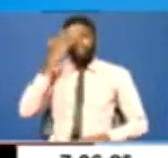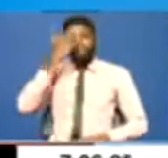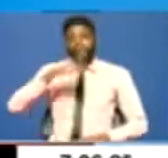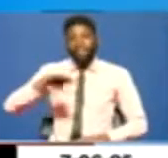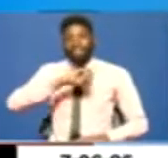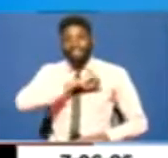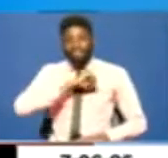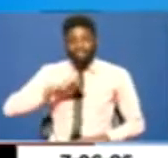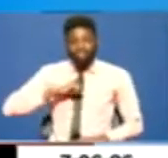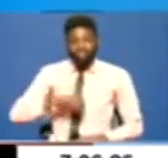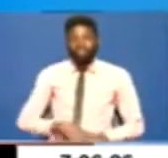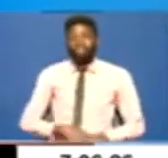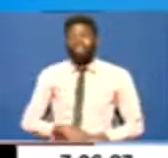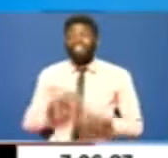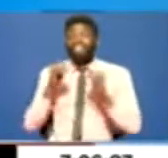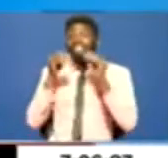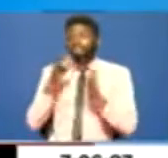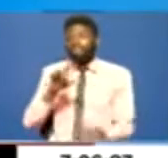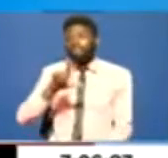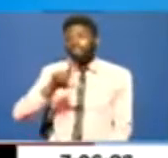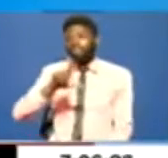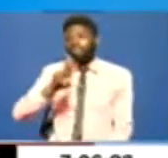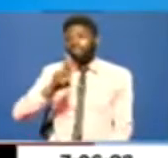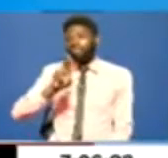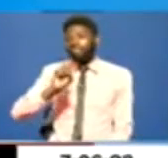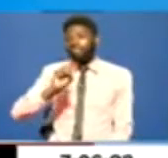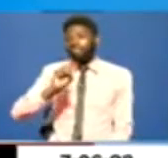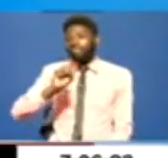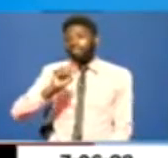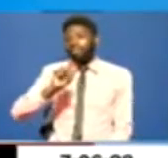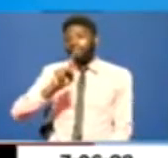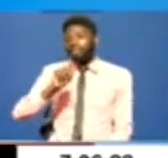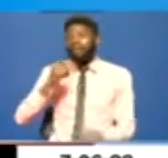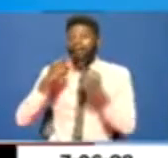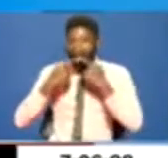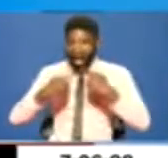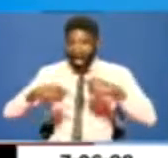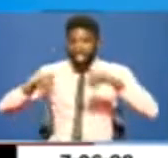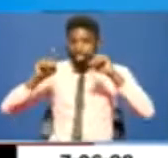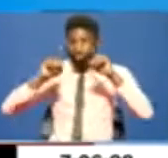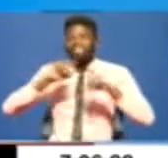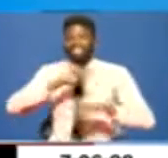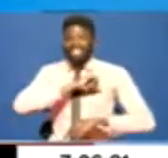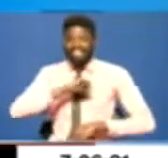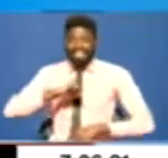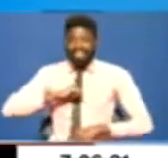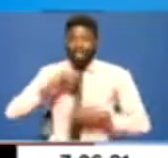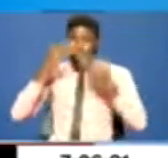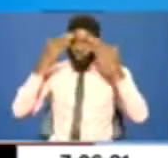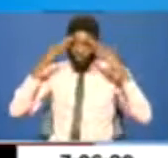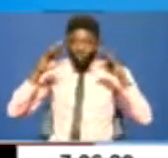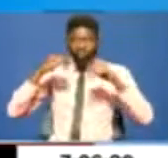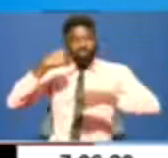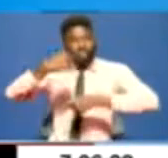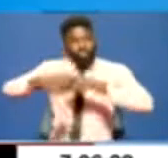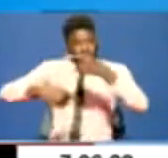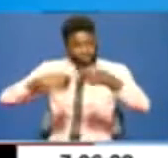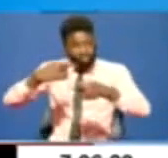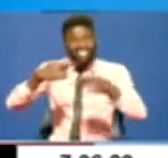Kenneth Lusaka alitangaza kwamba Mwaura yungali seneta kwa mujibu wa katiba na pia kanuni za bunge hilo.